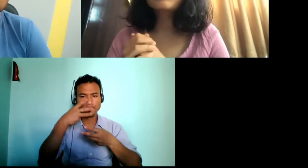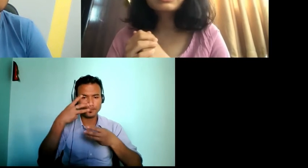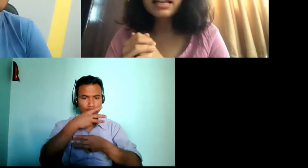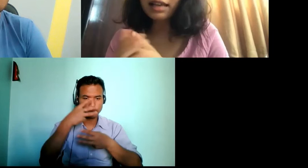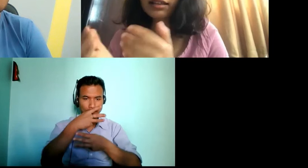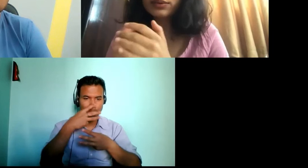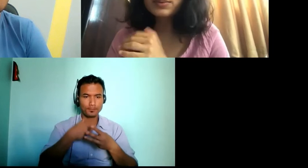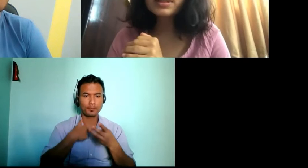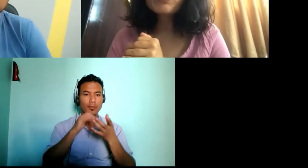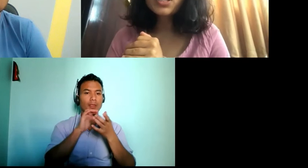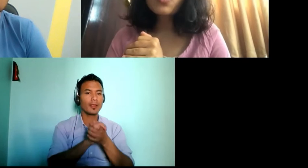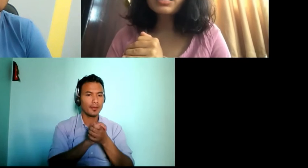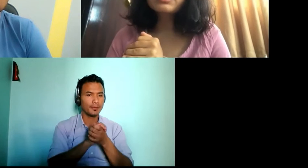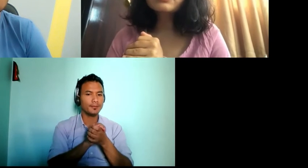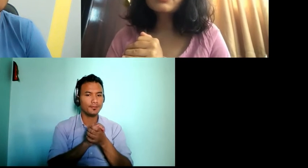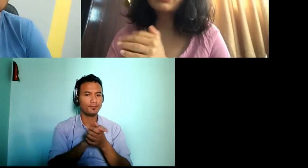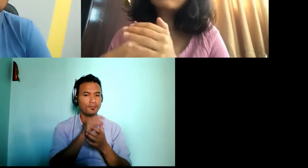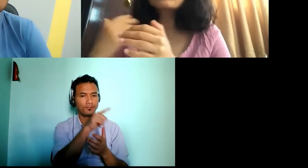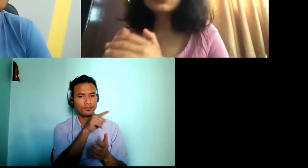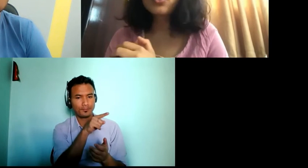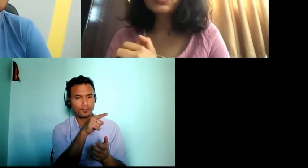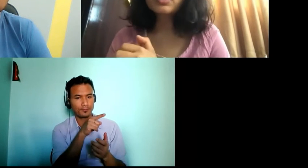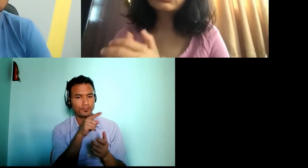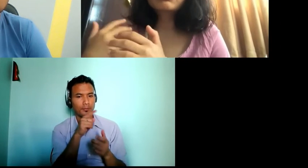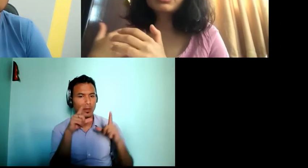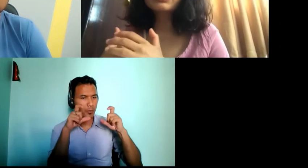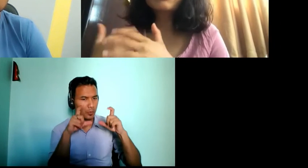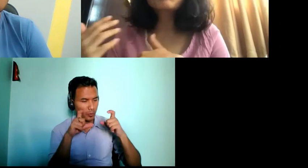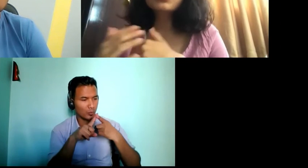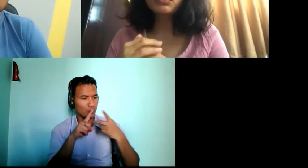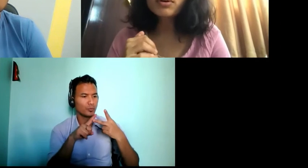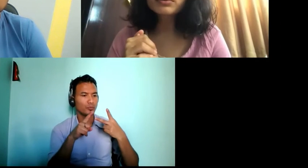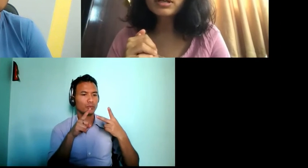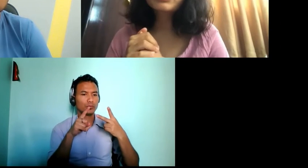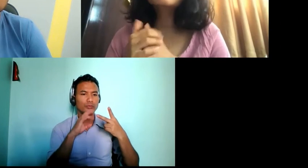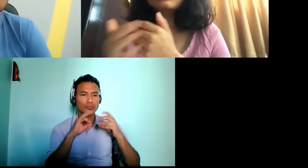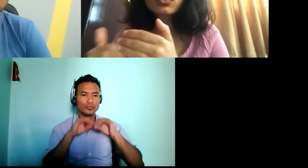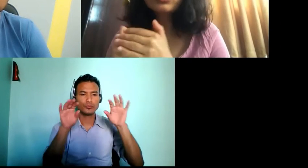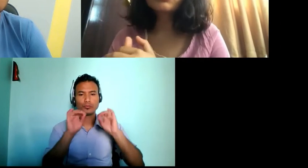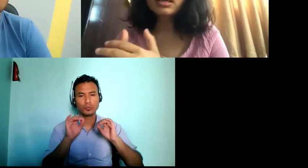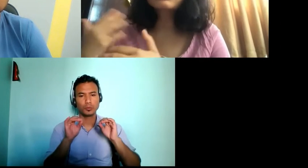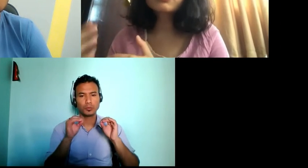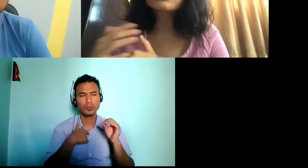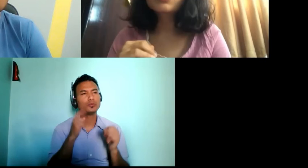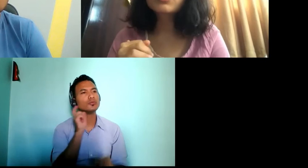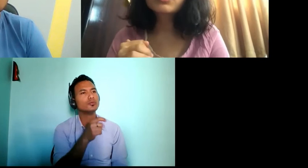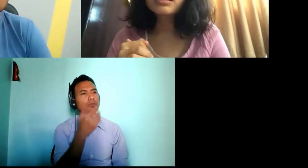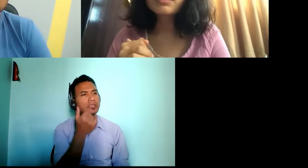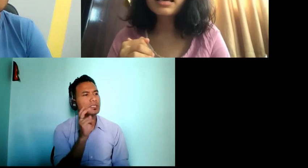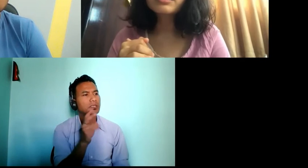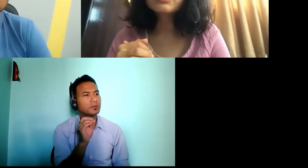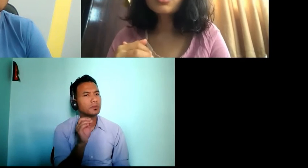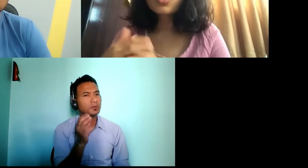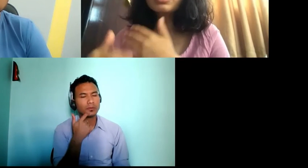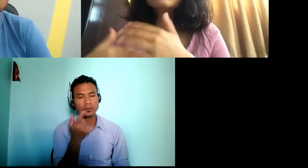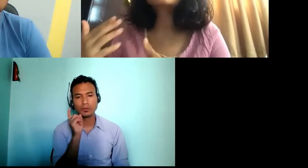चाहेँ मेरो एकजना साथी हुनुहुन्छ उहाँले चाहिँ धेरै फोटोहरू अथवा कुनै धेरै पोस्टहरू गर्नुहुन्न अनि मैले एकचोटि सोधेको थिएँ किन त्यस्तो गर्नुहुन्छ